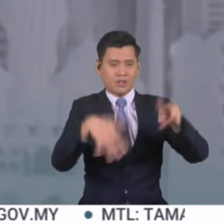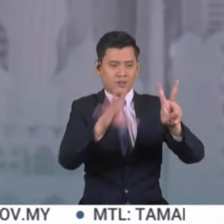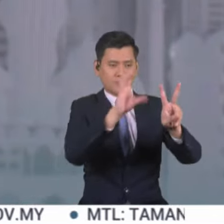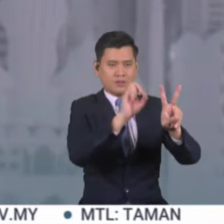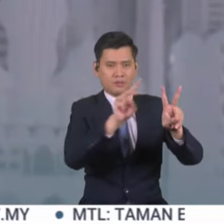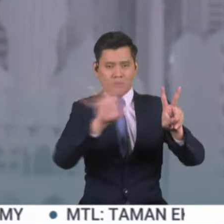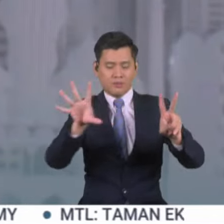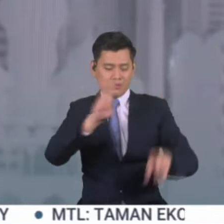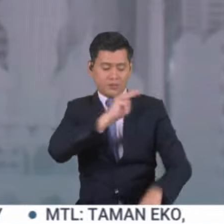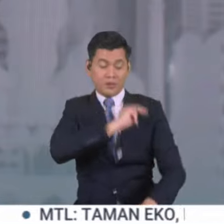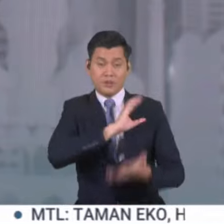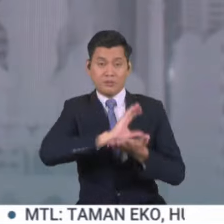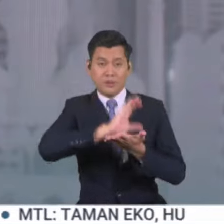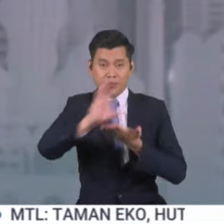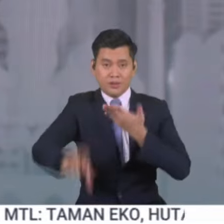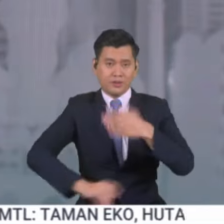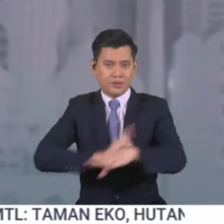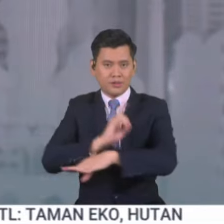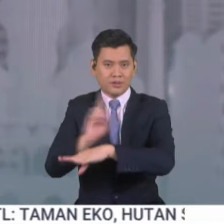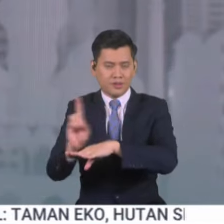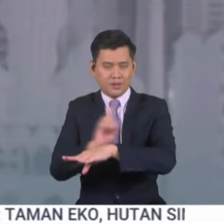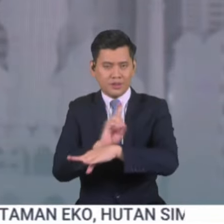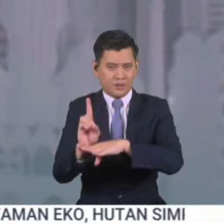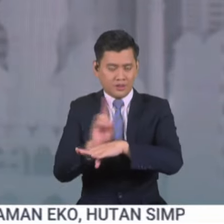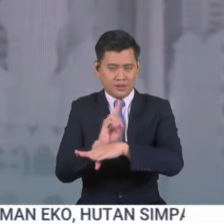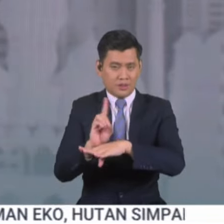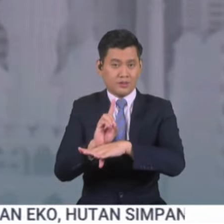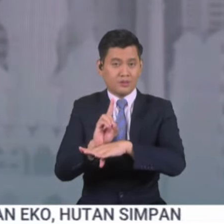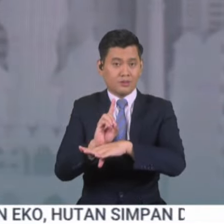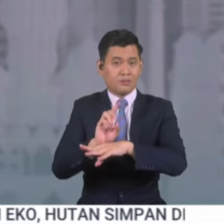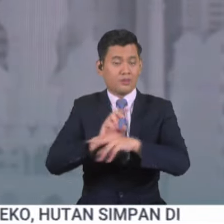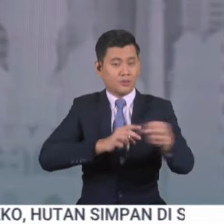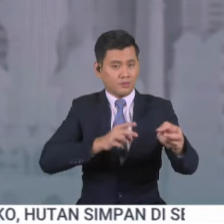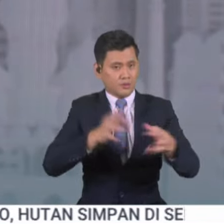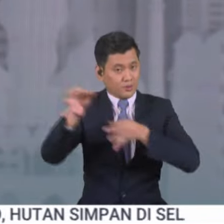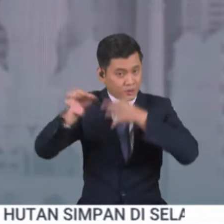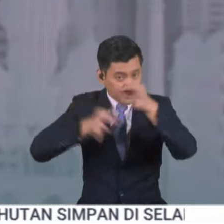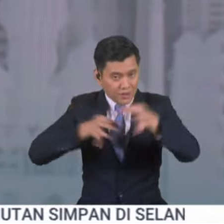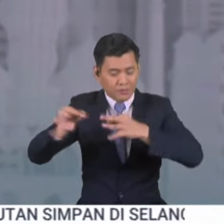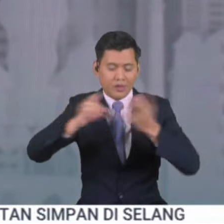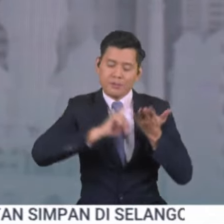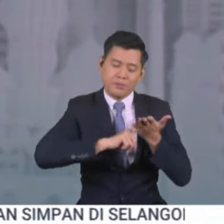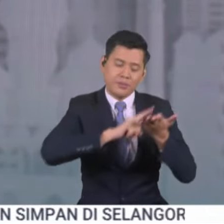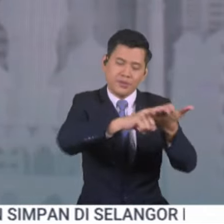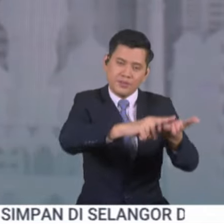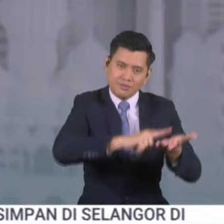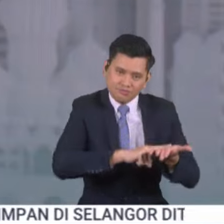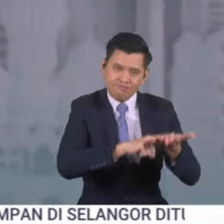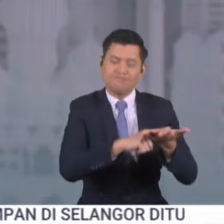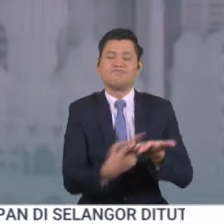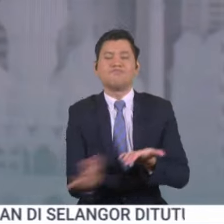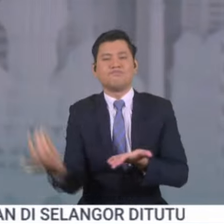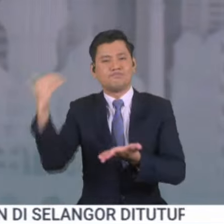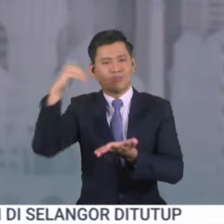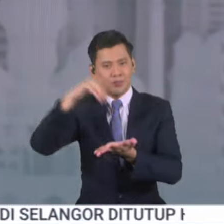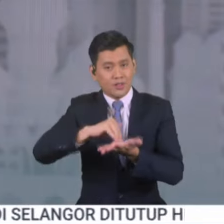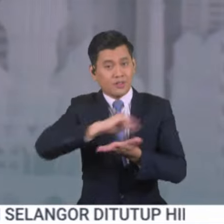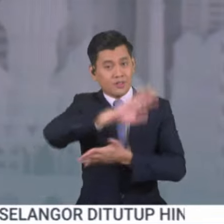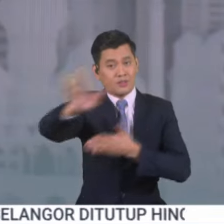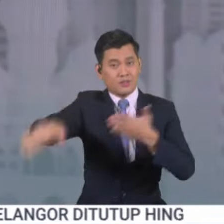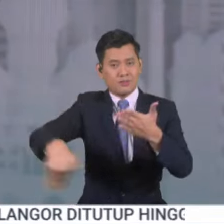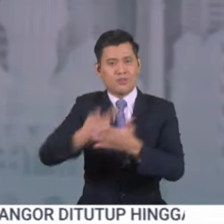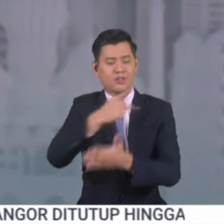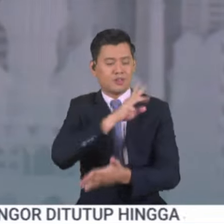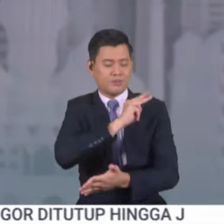Pelaburan, Perdagangan dan Industri Tengku Datuk Seri Zafrul Abdul Aziz berkata, perbincangan mengenainya akan diadakan bersama semua